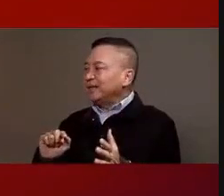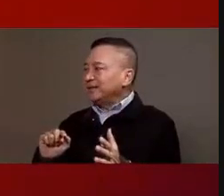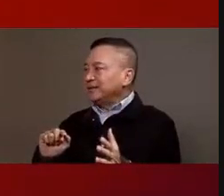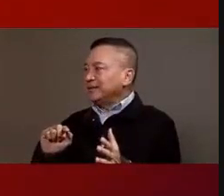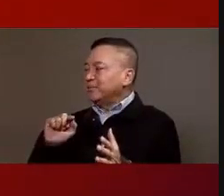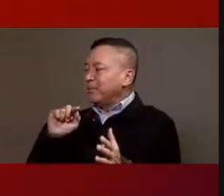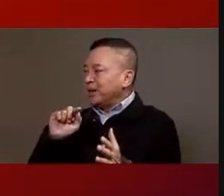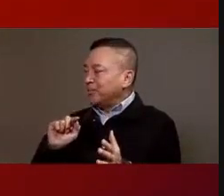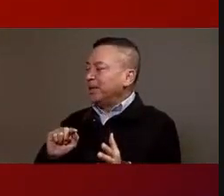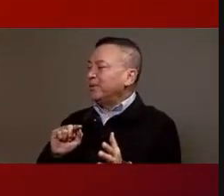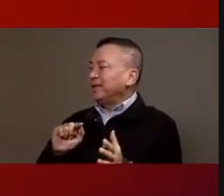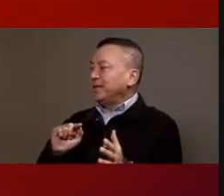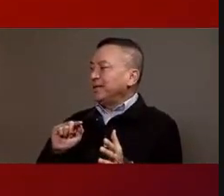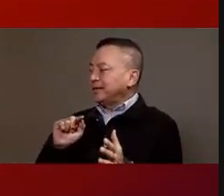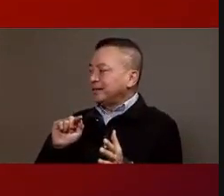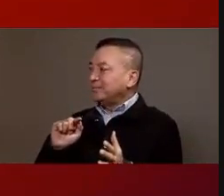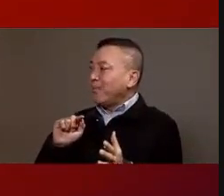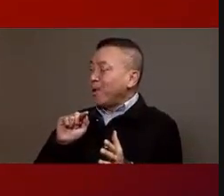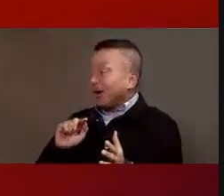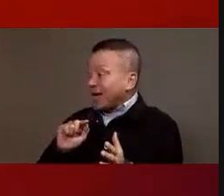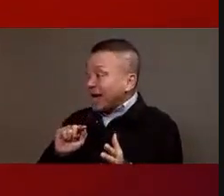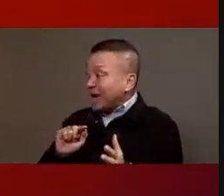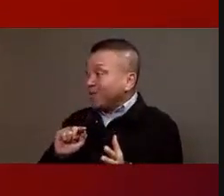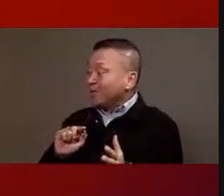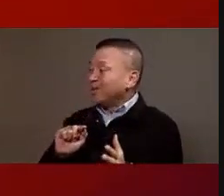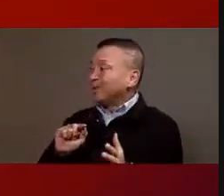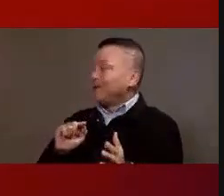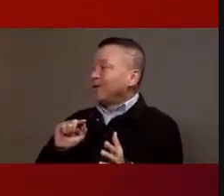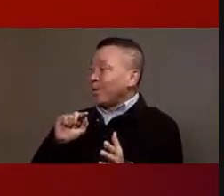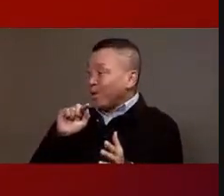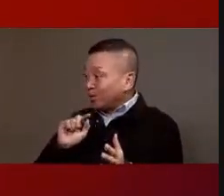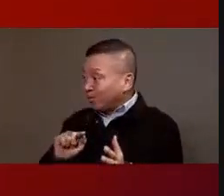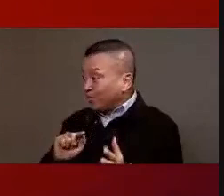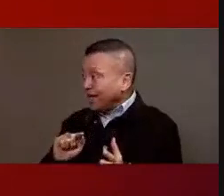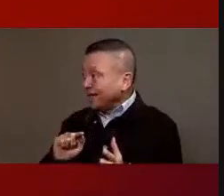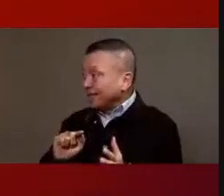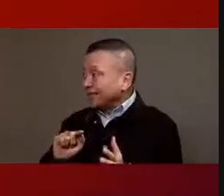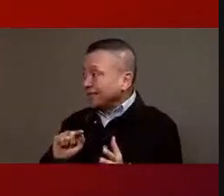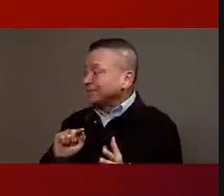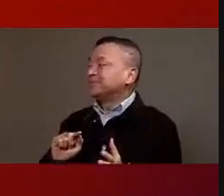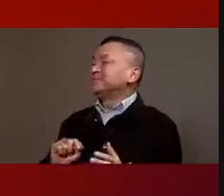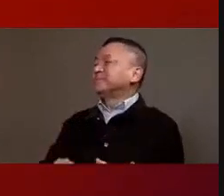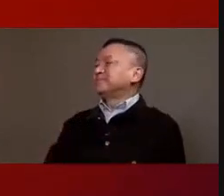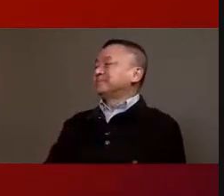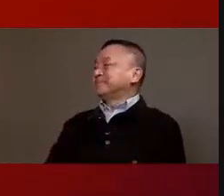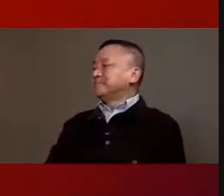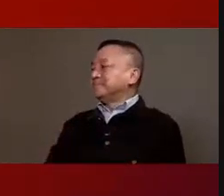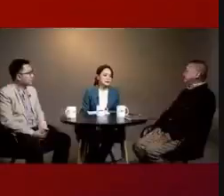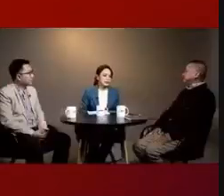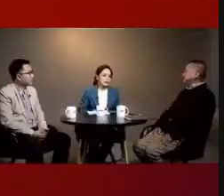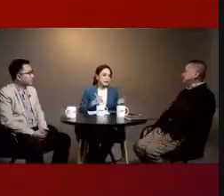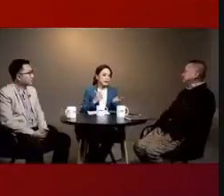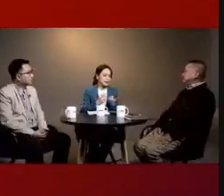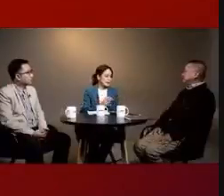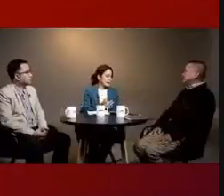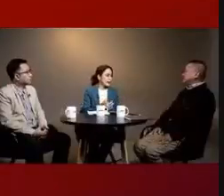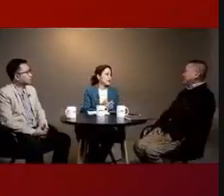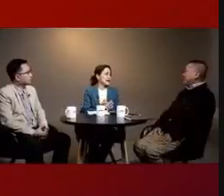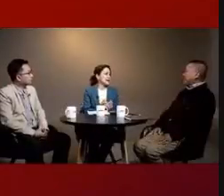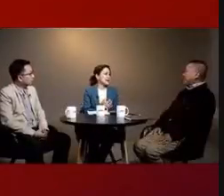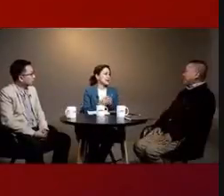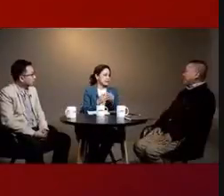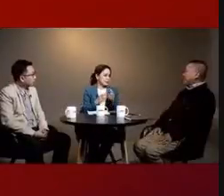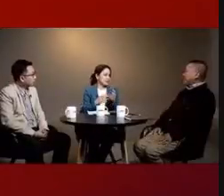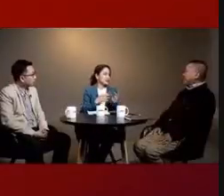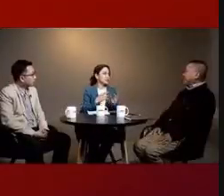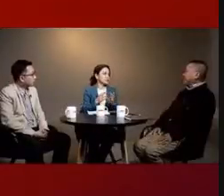ต้ตรงนี้ก็คือเมืองเมียวดีคือหม้อข้าวของทุกฝ่าย หมายถึงว่าเศรษฐกิจก็ยังเดินหน้า